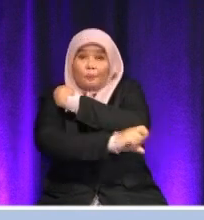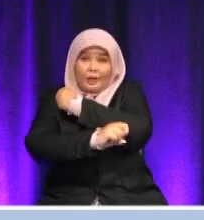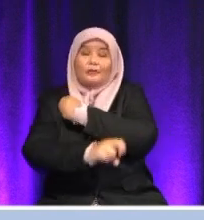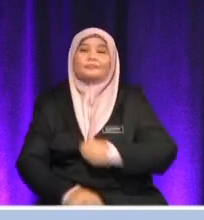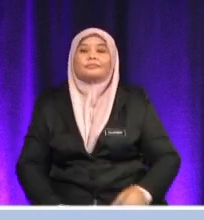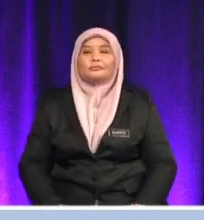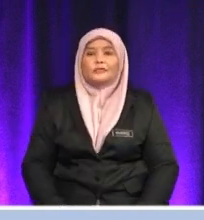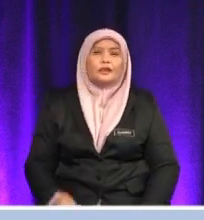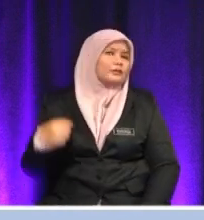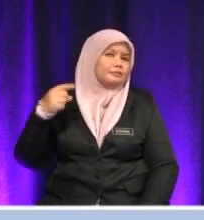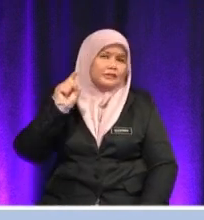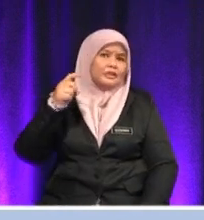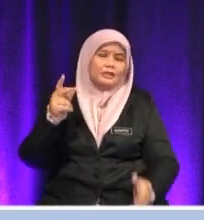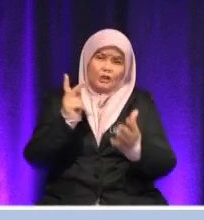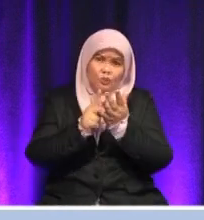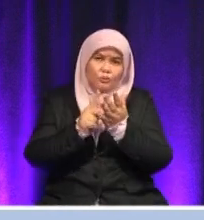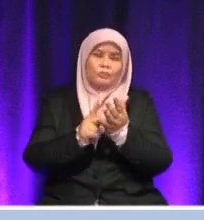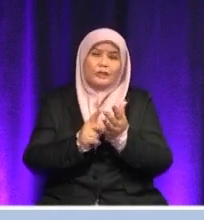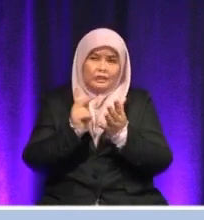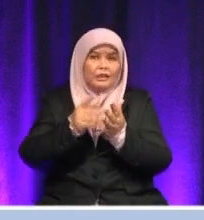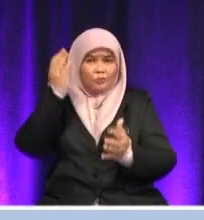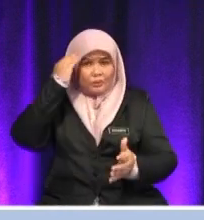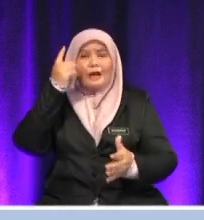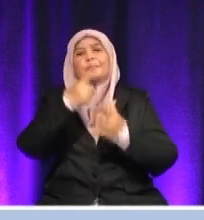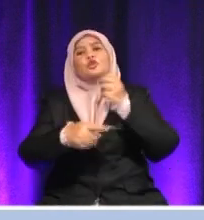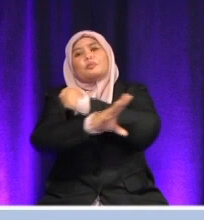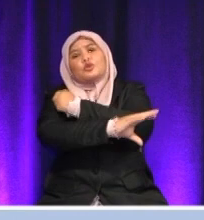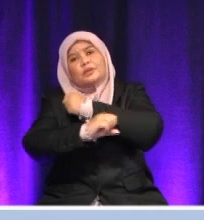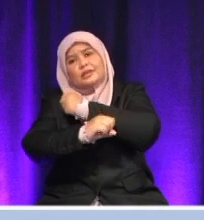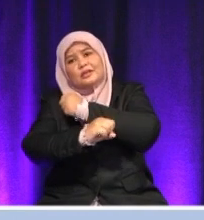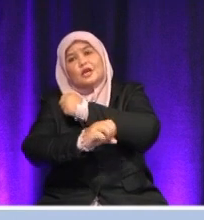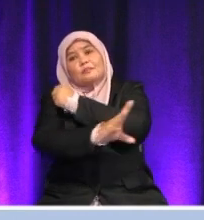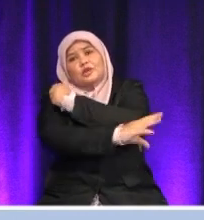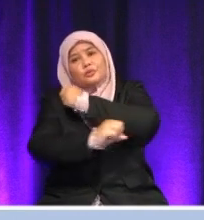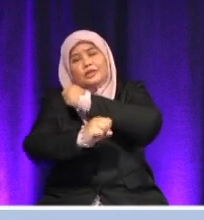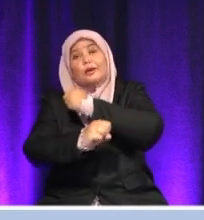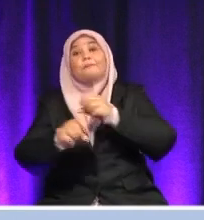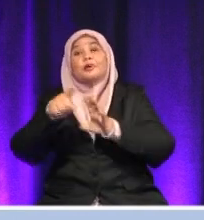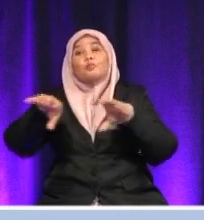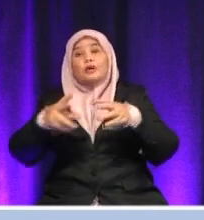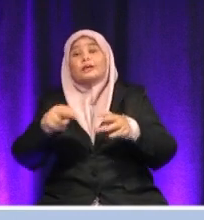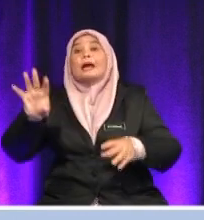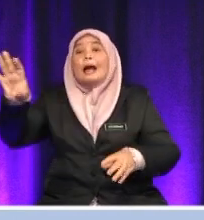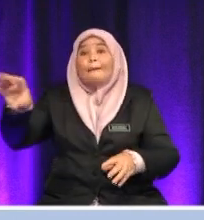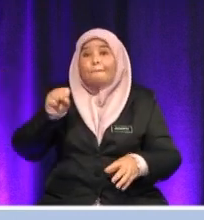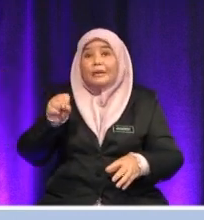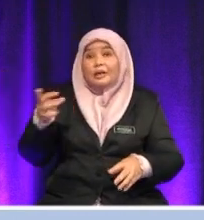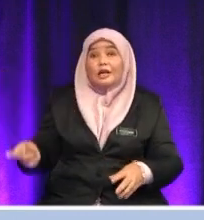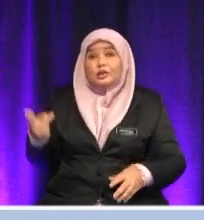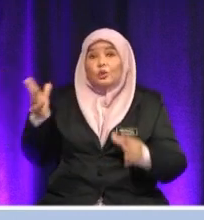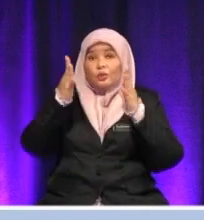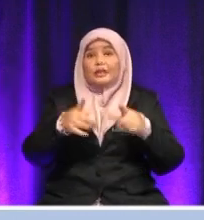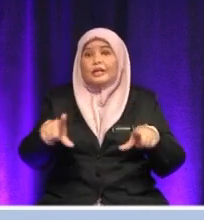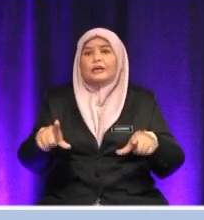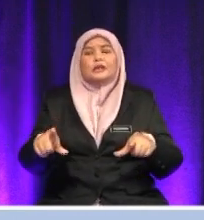jadi kena tahu apa beza mencuri dan merompak. Okay, bila sebut mencuri, mencuri ialah perbuatan mengambil harta orang lain